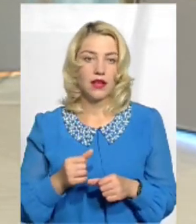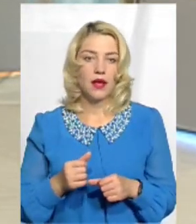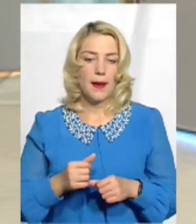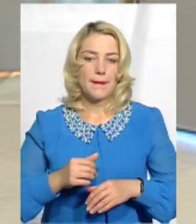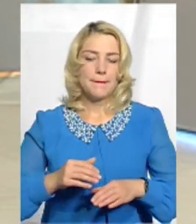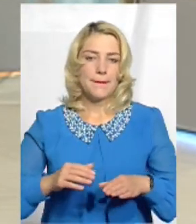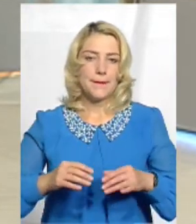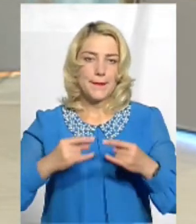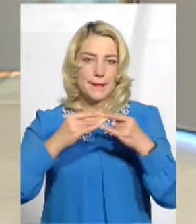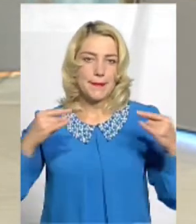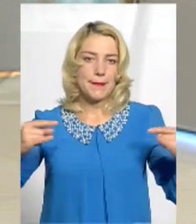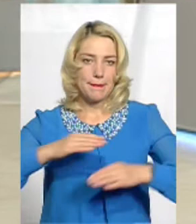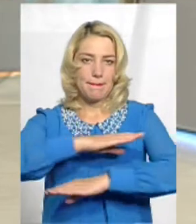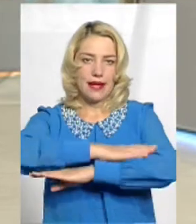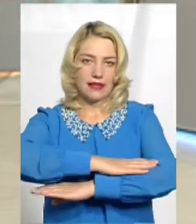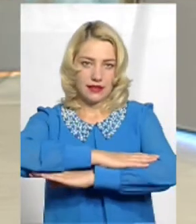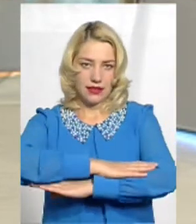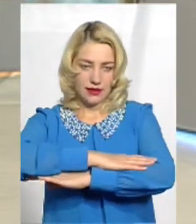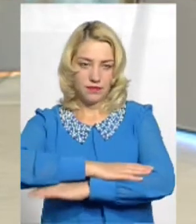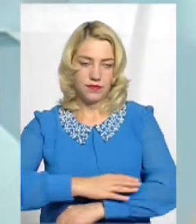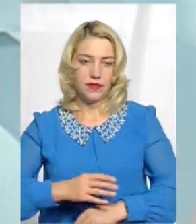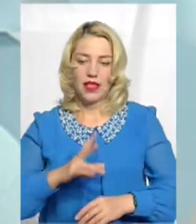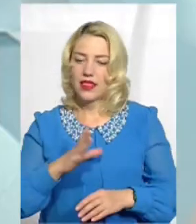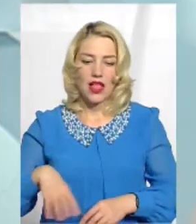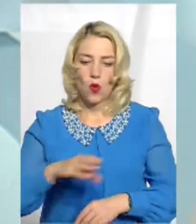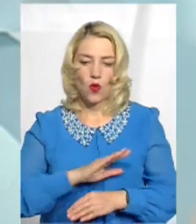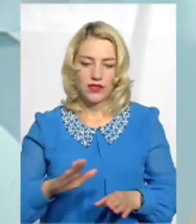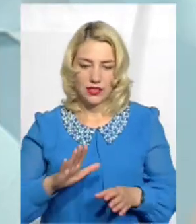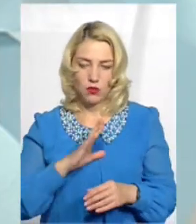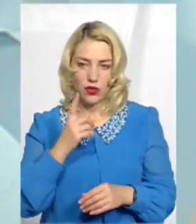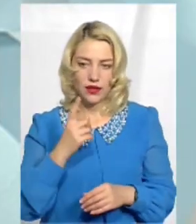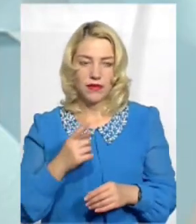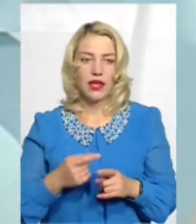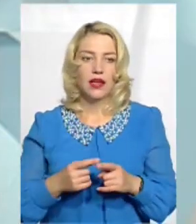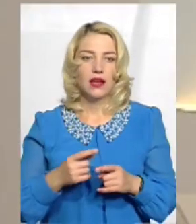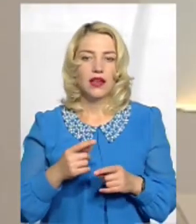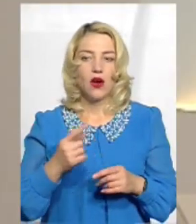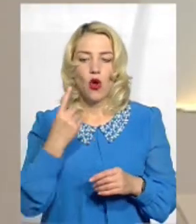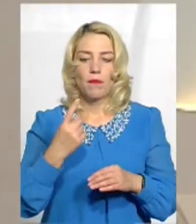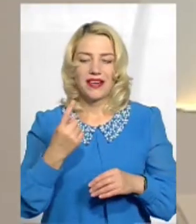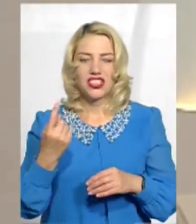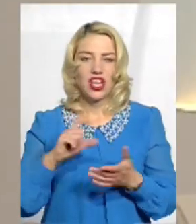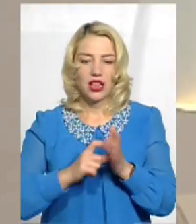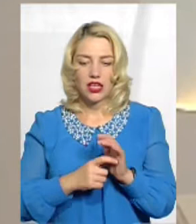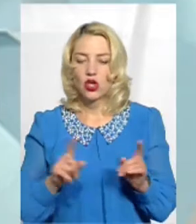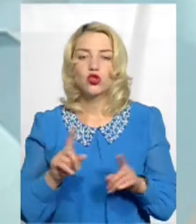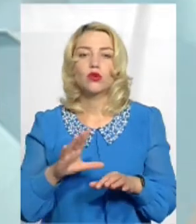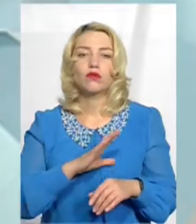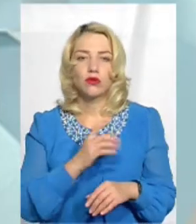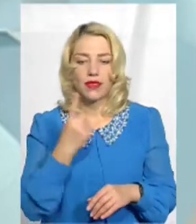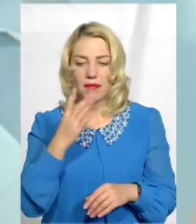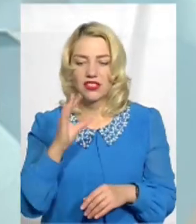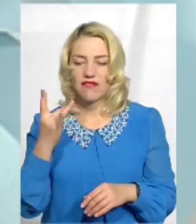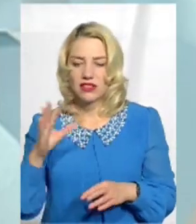одномісні парти не у всіх першокласників були. На 1 вересня, звичайно, були не у всіх. Була, що тоді було, проблемою, і що зараз? Було